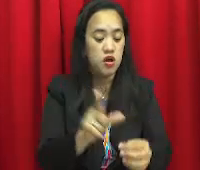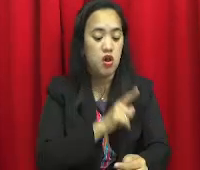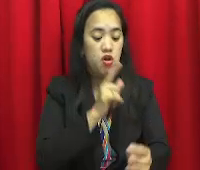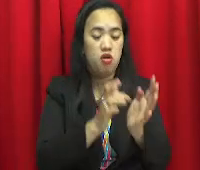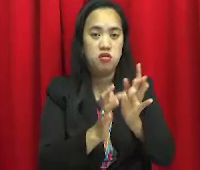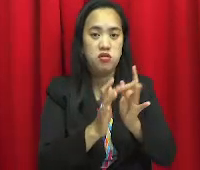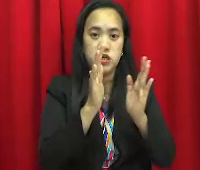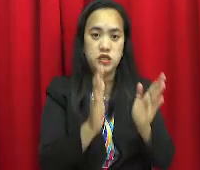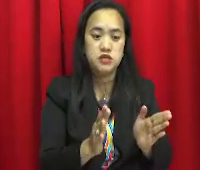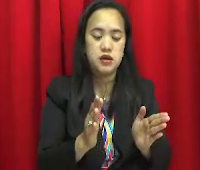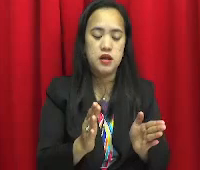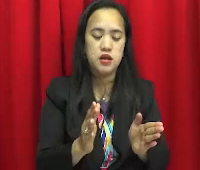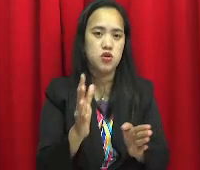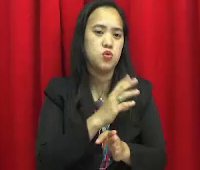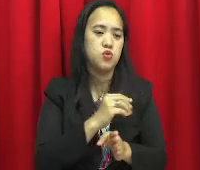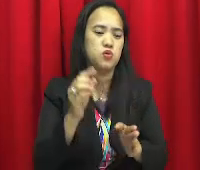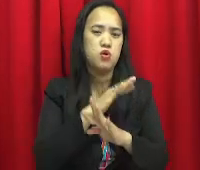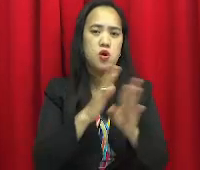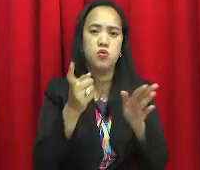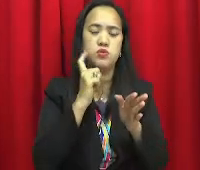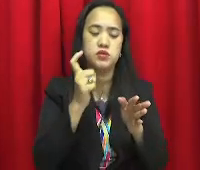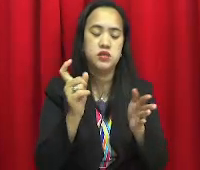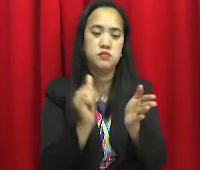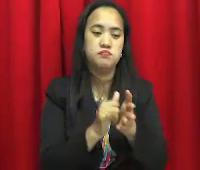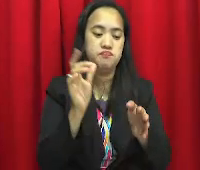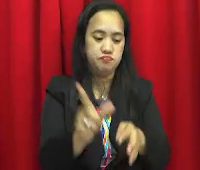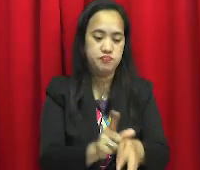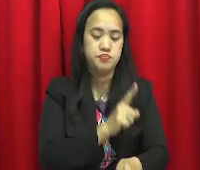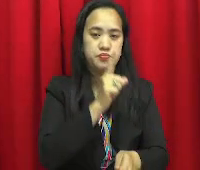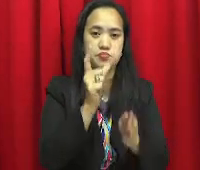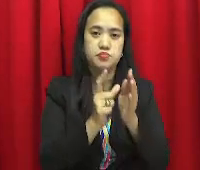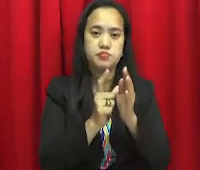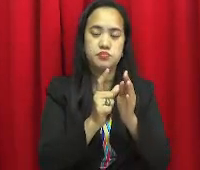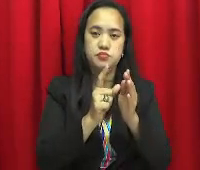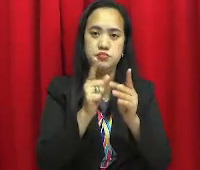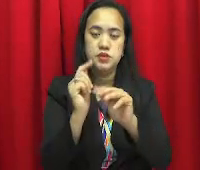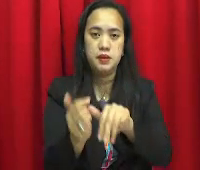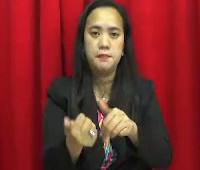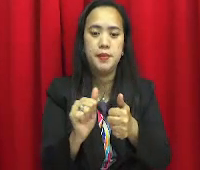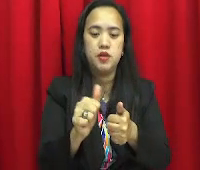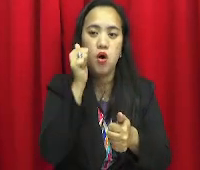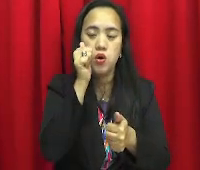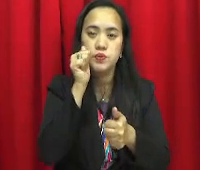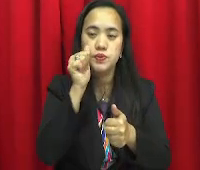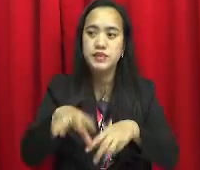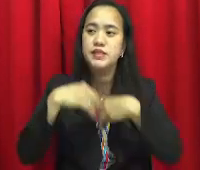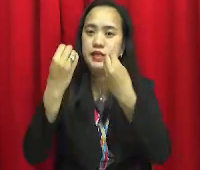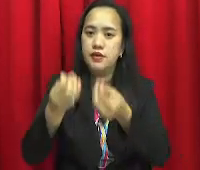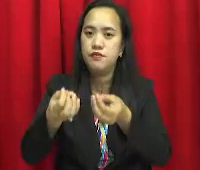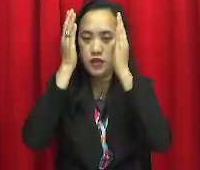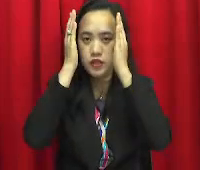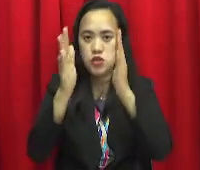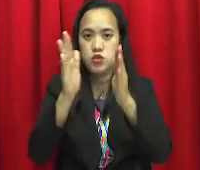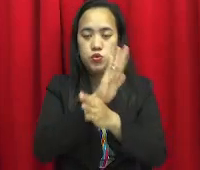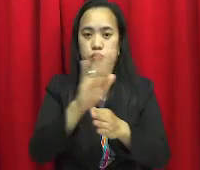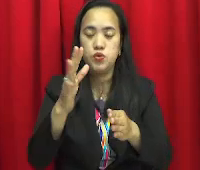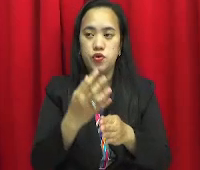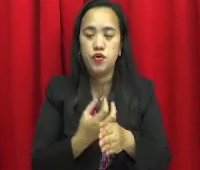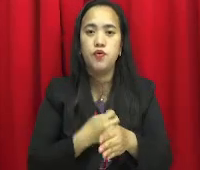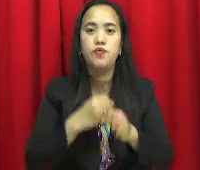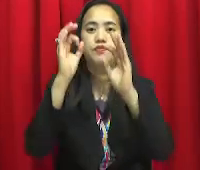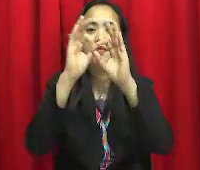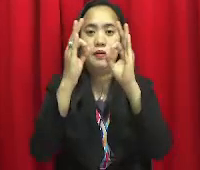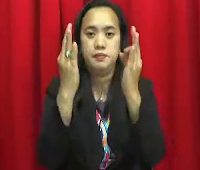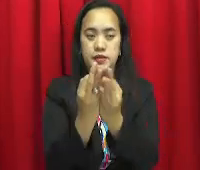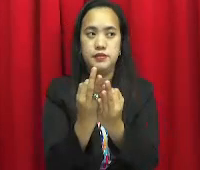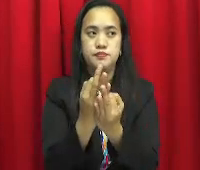na matagal ka, tandaan mo, wag ka mag-relax. Pay attention to your family. Okay? All right. Lesley, alam nyo bilang isang